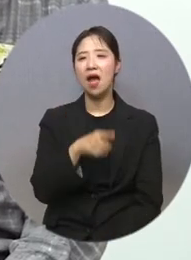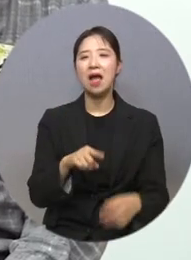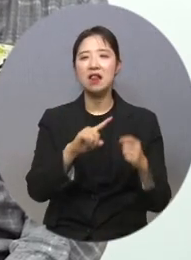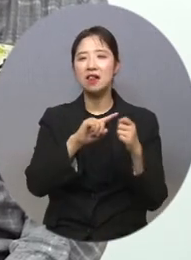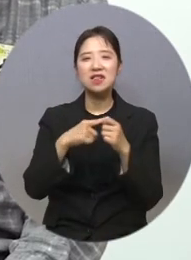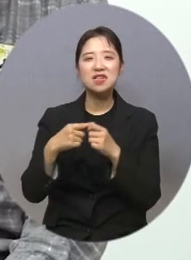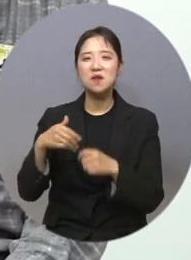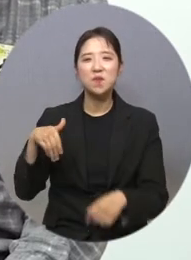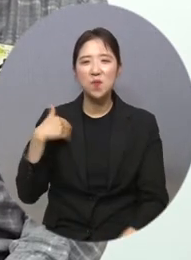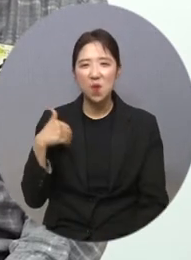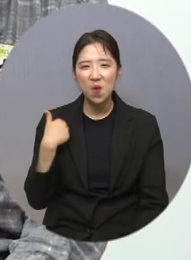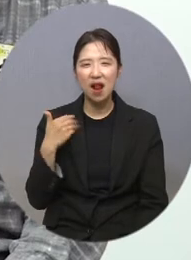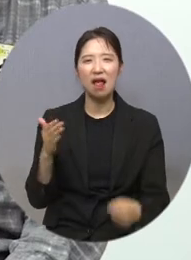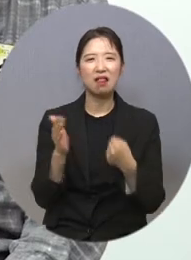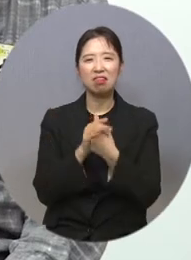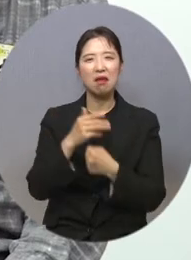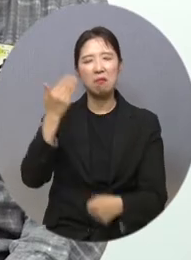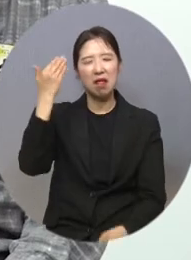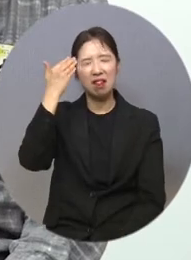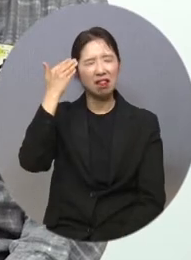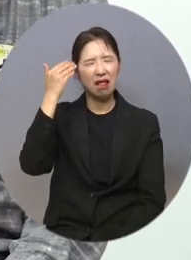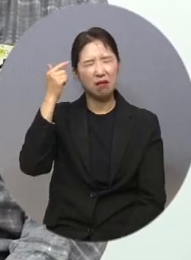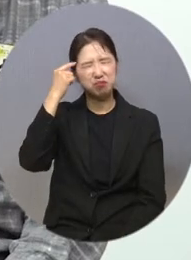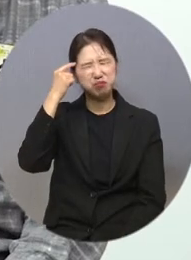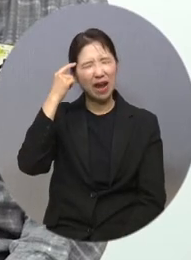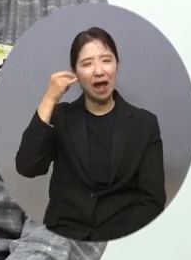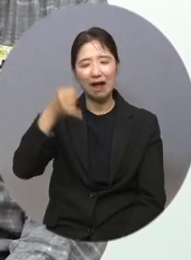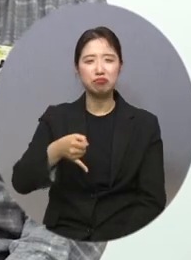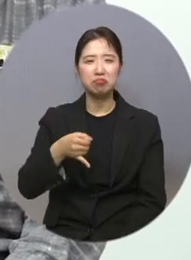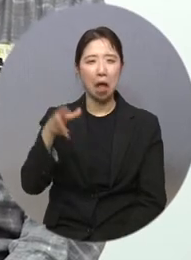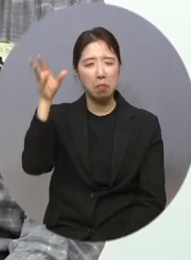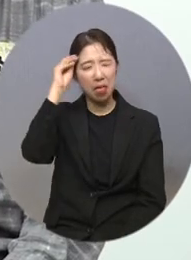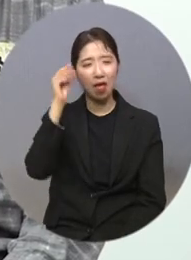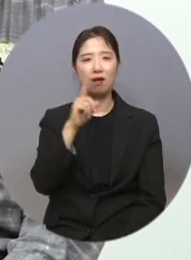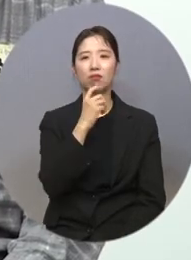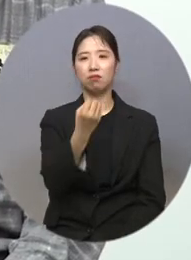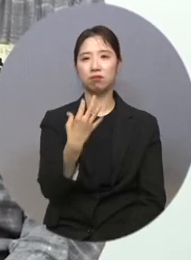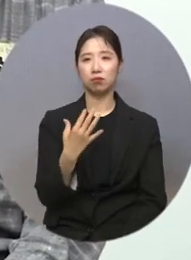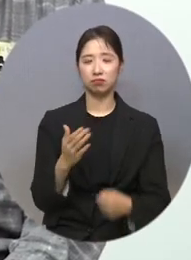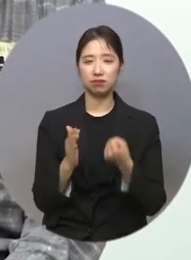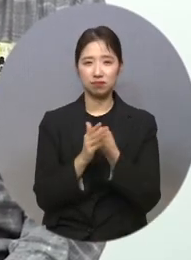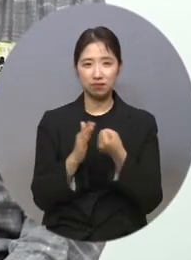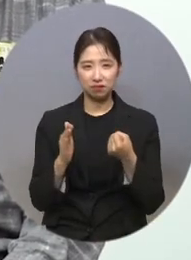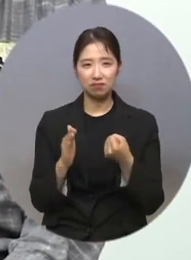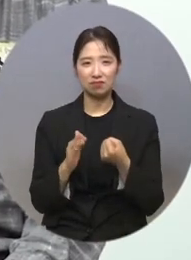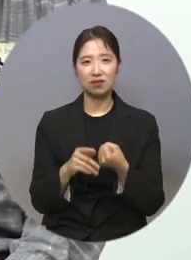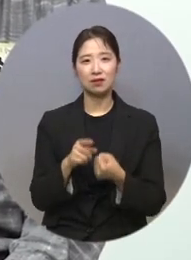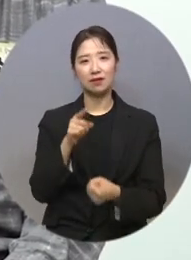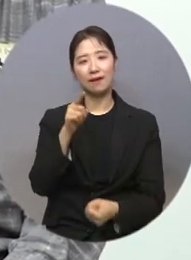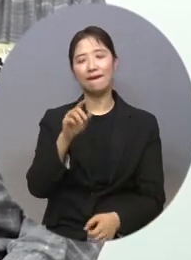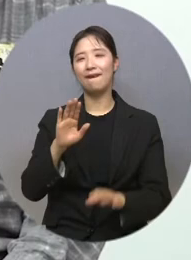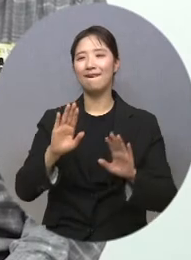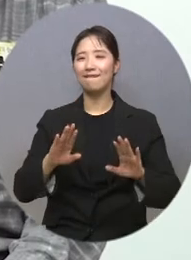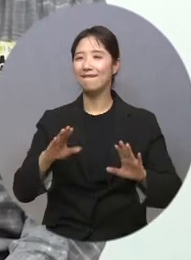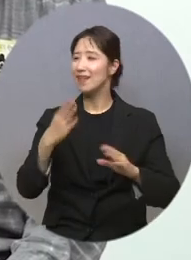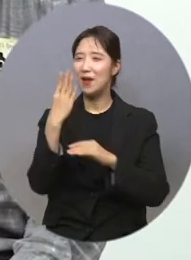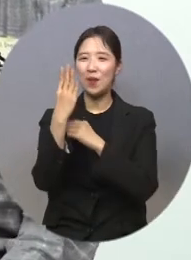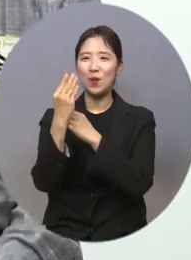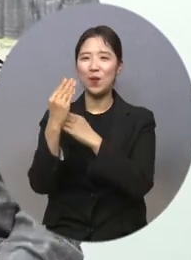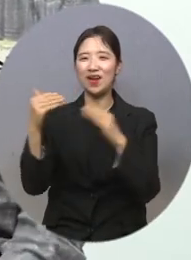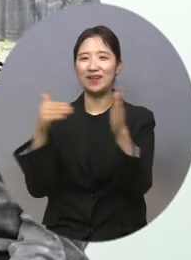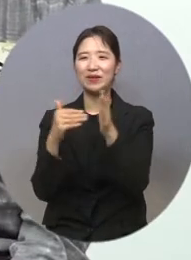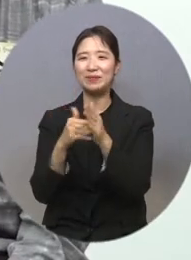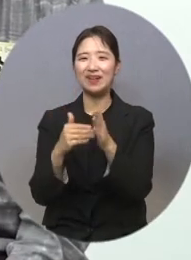글을 모르고 그래서 뭐 지능이 발달하지 않는다 뭐 이렇게 얘기를 하셔가지고 네 그래서 중단을 해야 되는데, 조금.